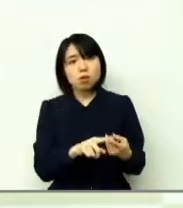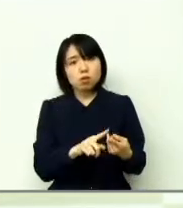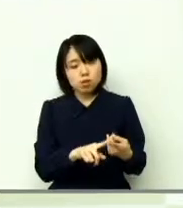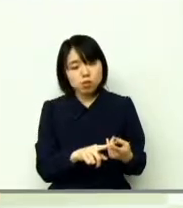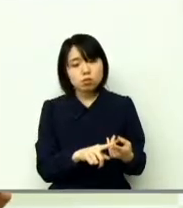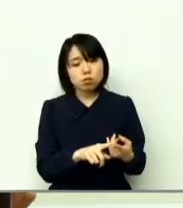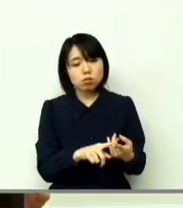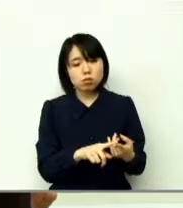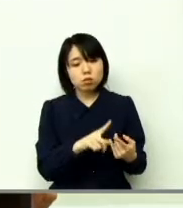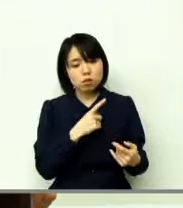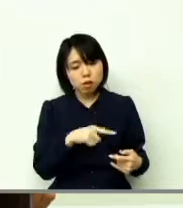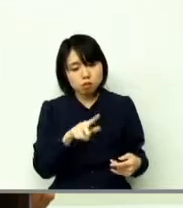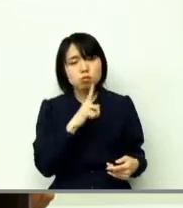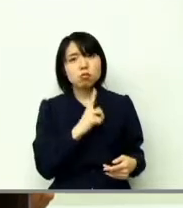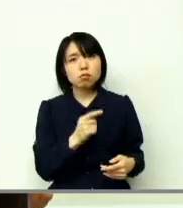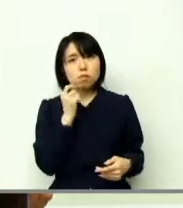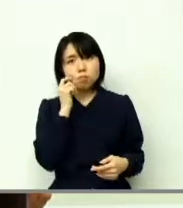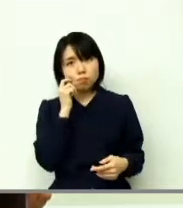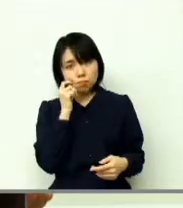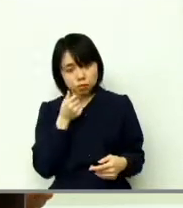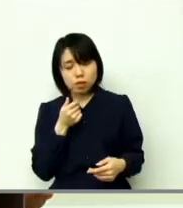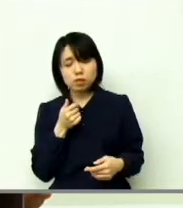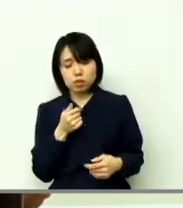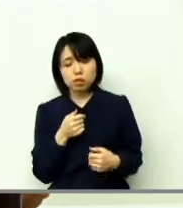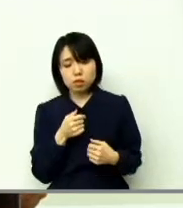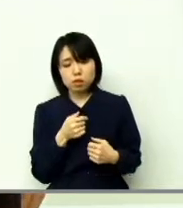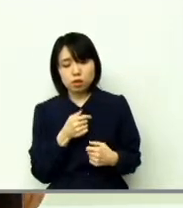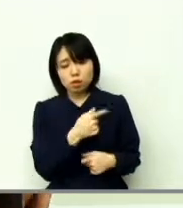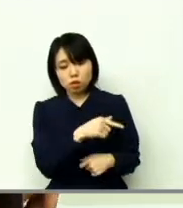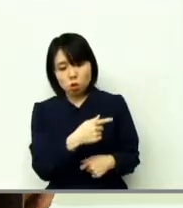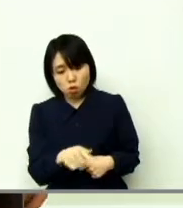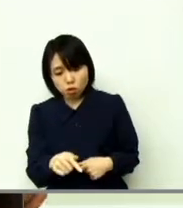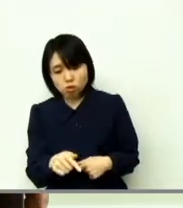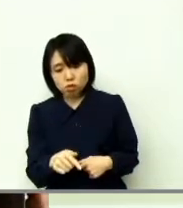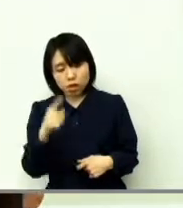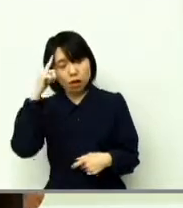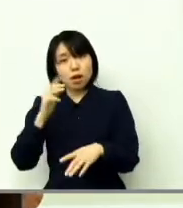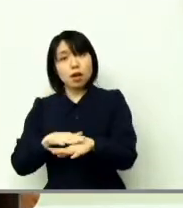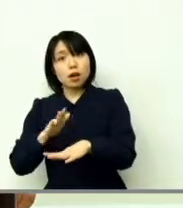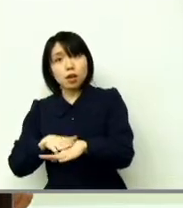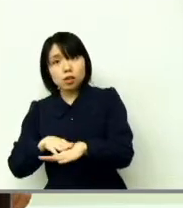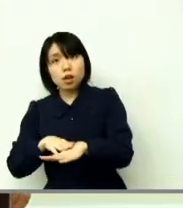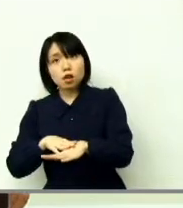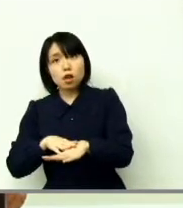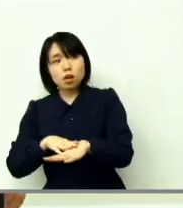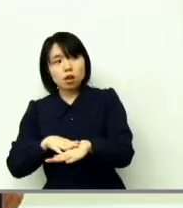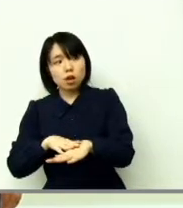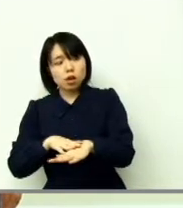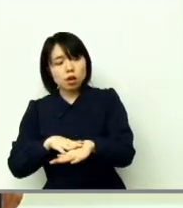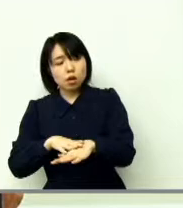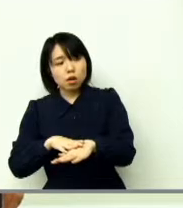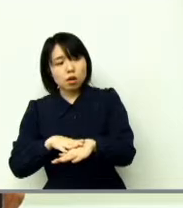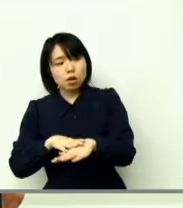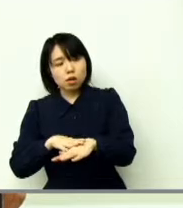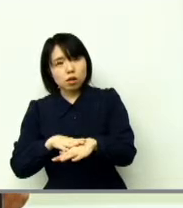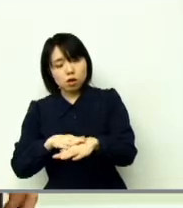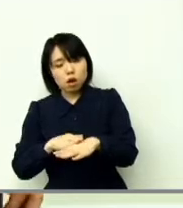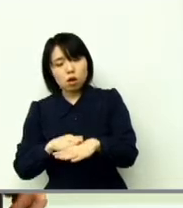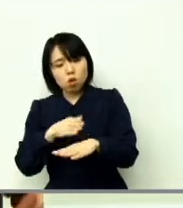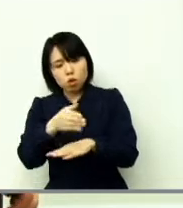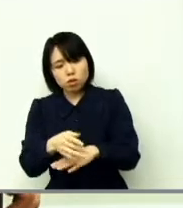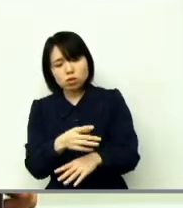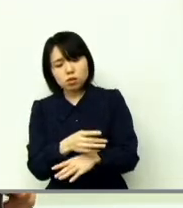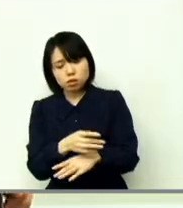とか保育、あるいは幼児教育をしていく上での考え方という意味でもですね、ハードルがあるんだろうというふうに思っています。その中